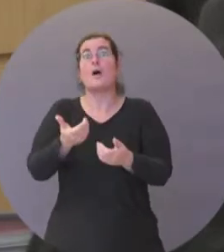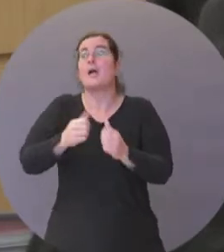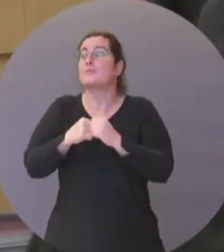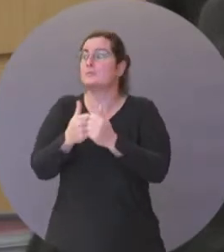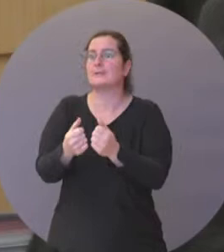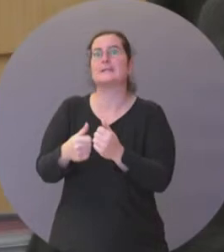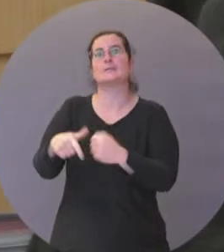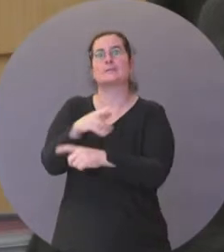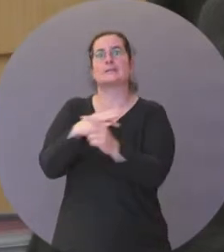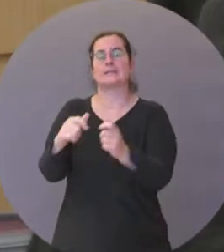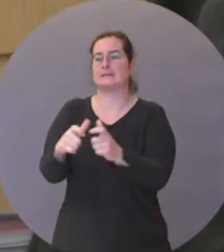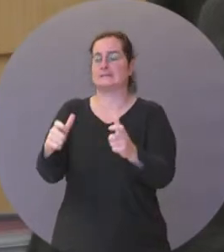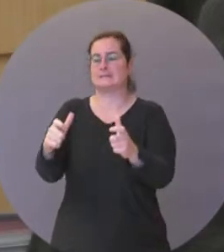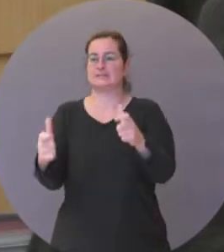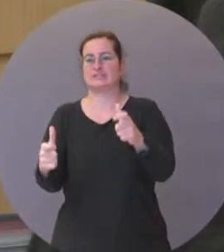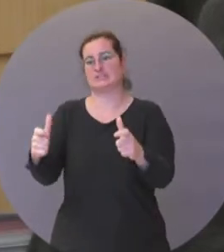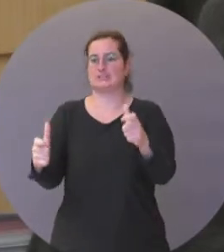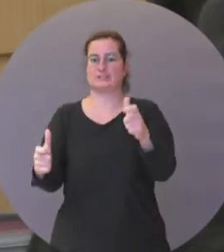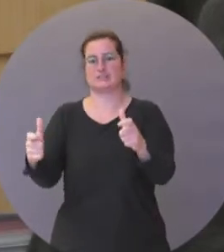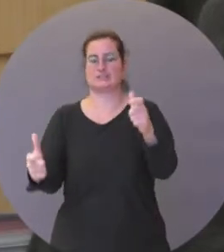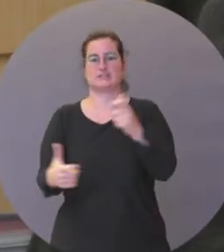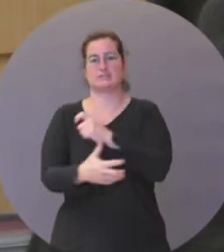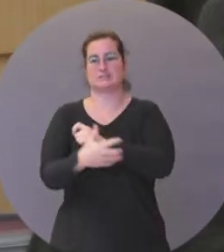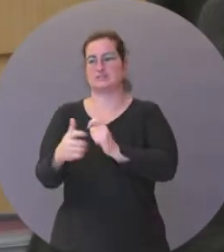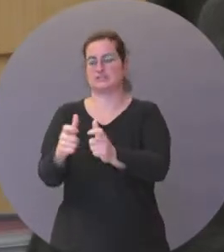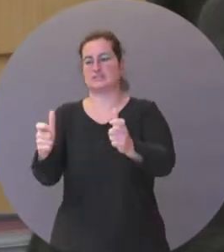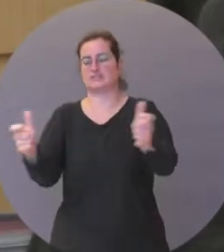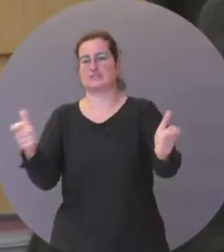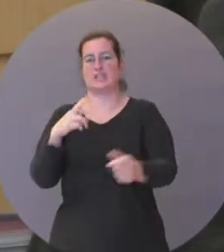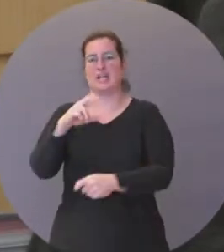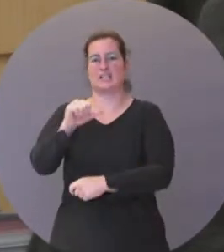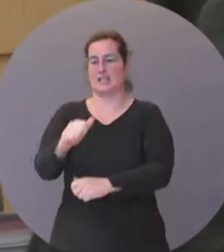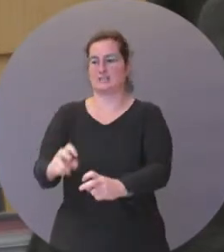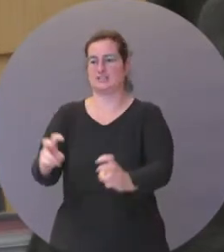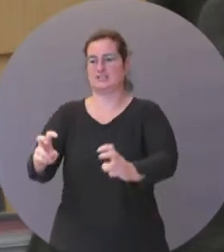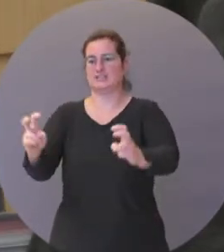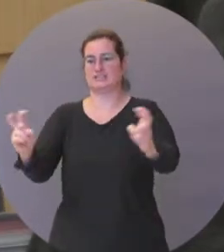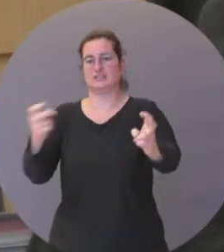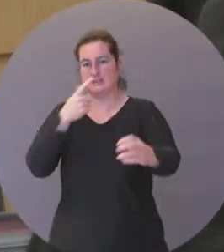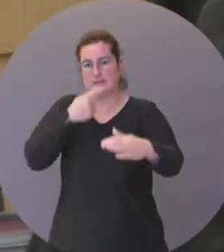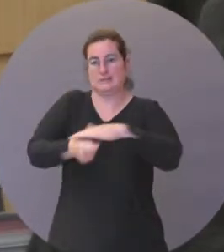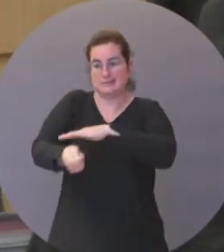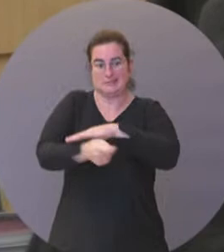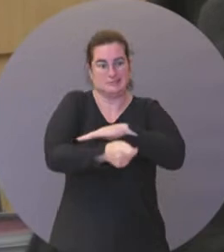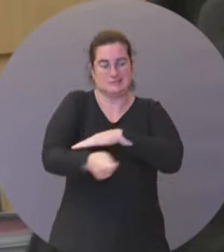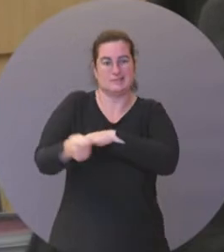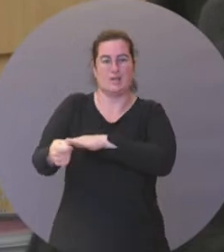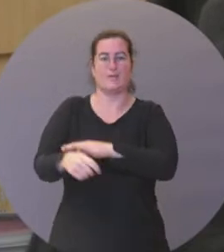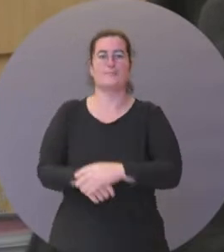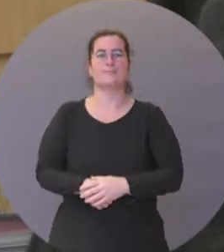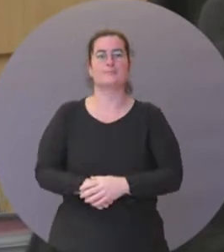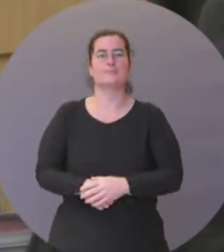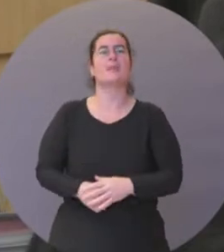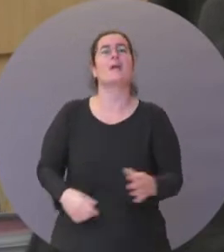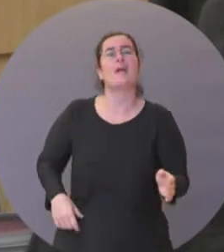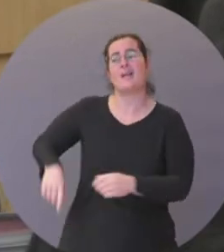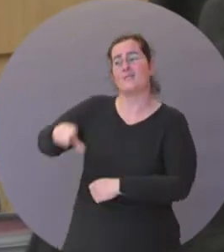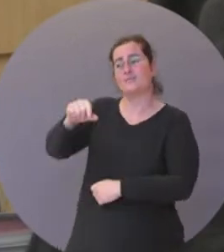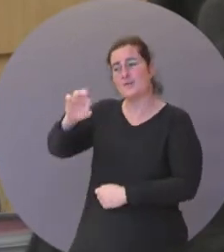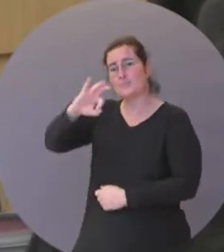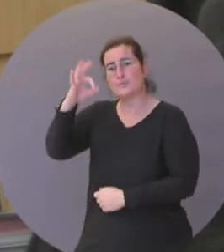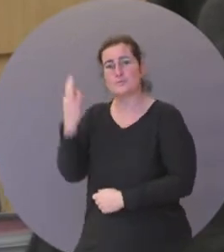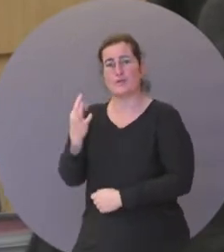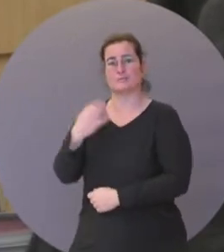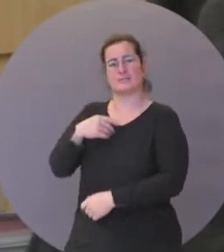galopante de nos concitoyens c'est aussi très nettement inférieur au 20% d'efforts d'insertion des